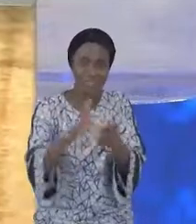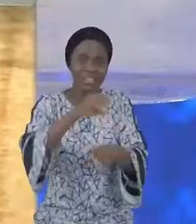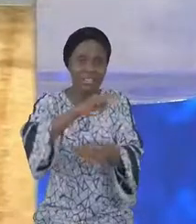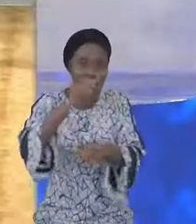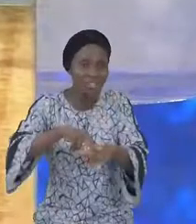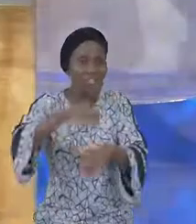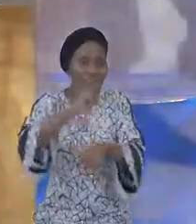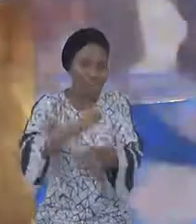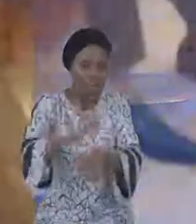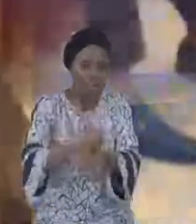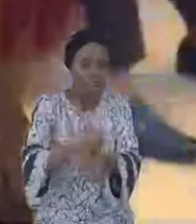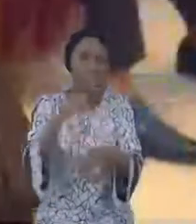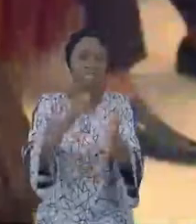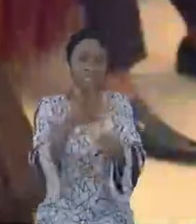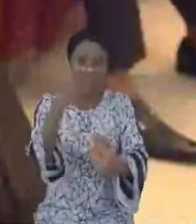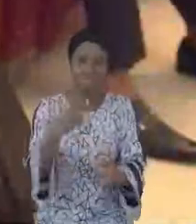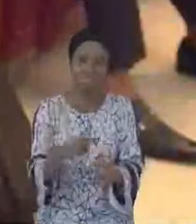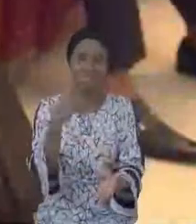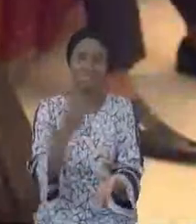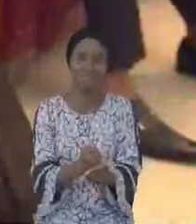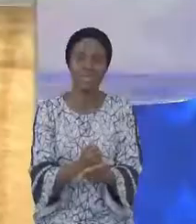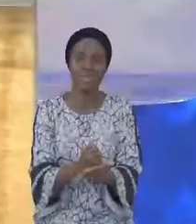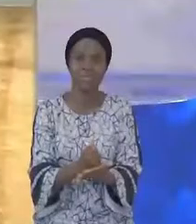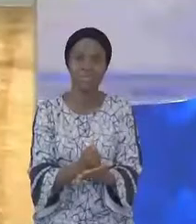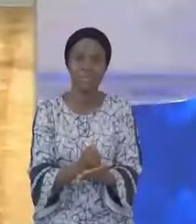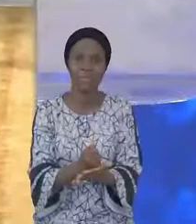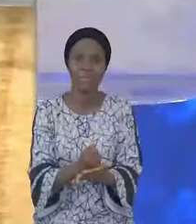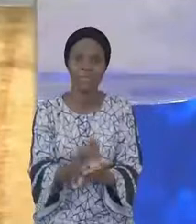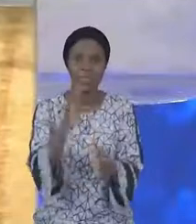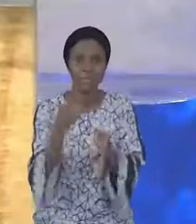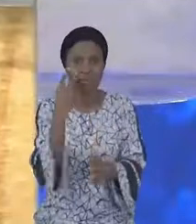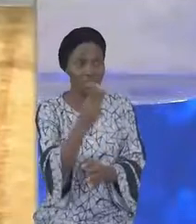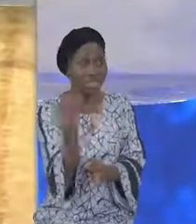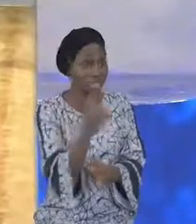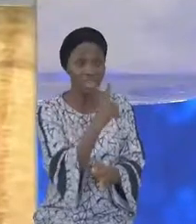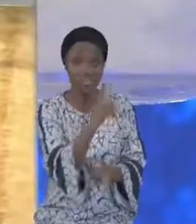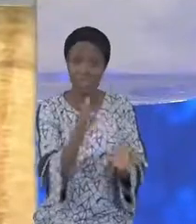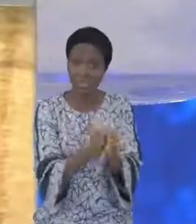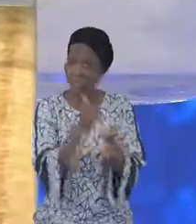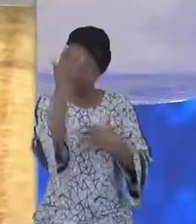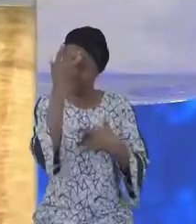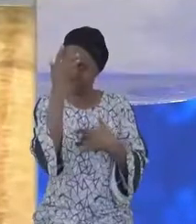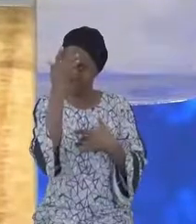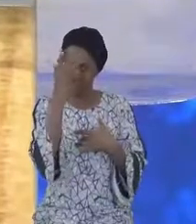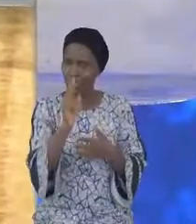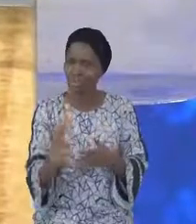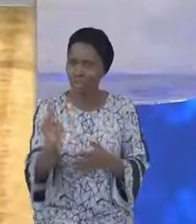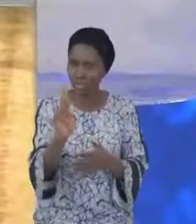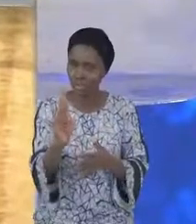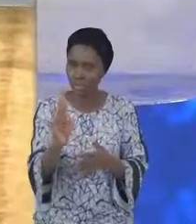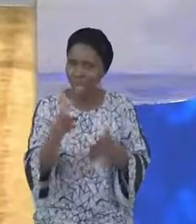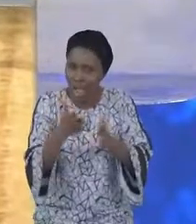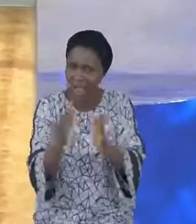à un défi au nom de Jésus-Christ. Tu vois quelqu'un malade, active cette nature